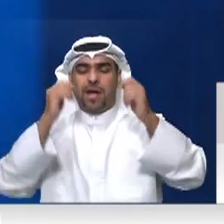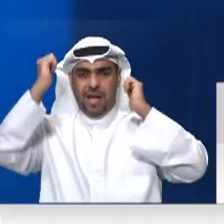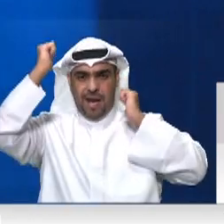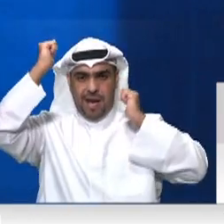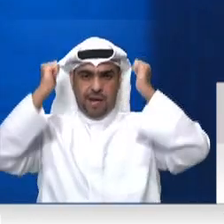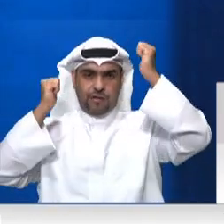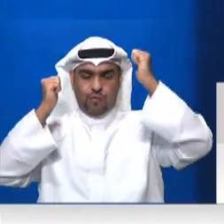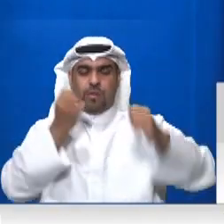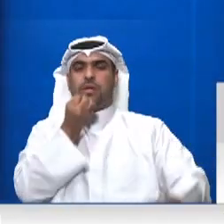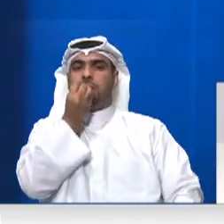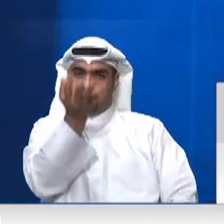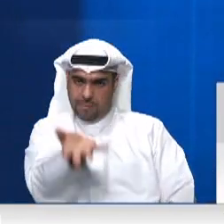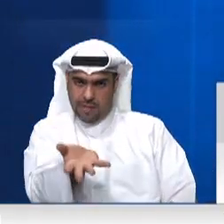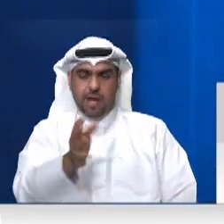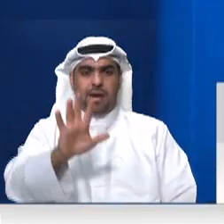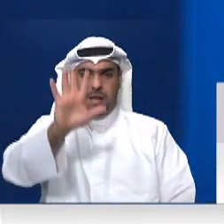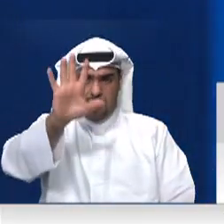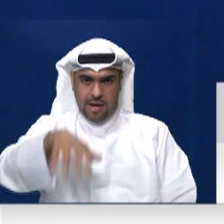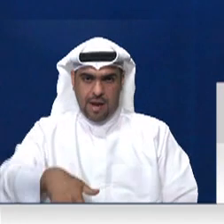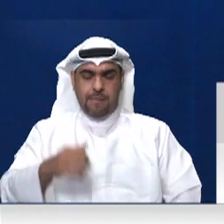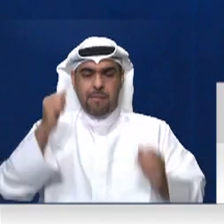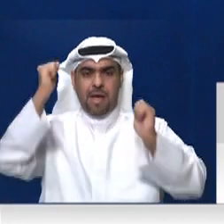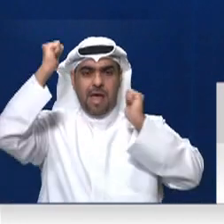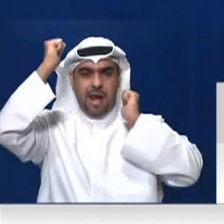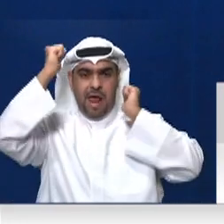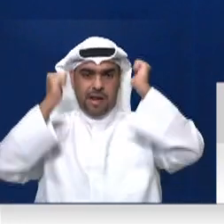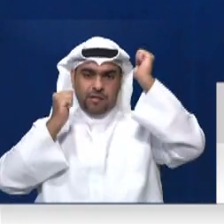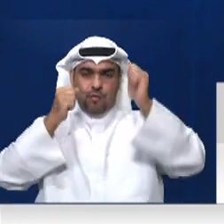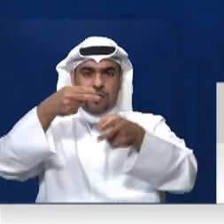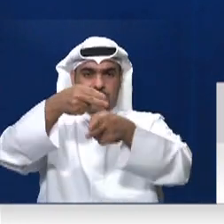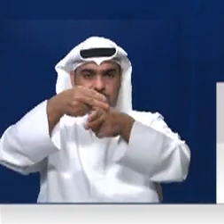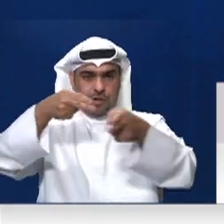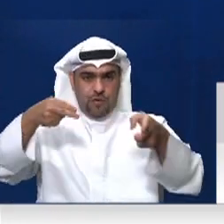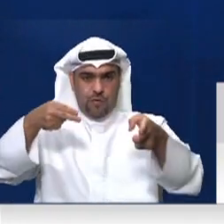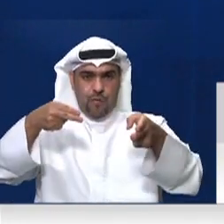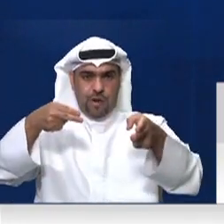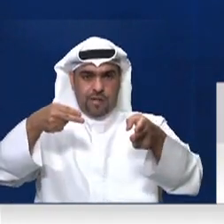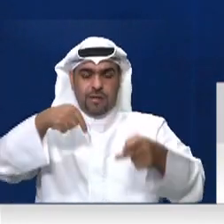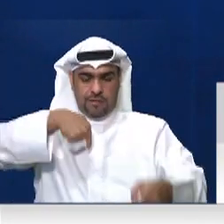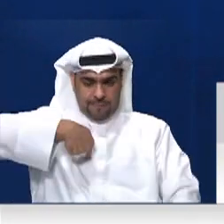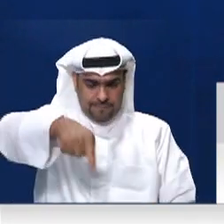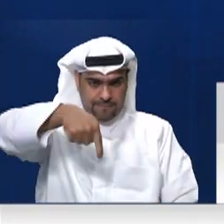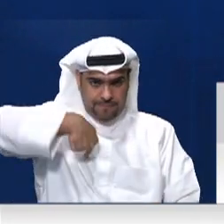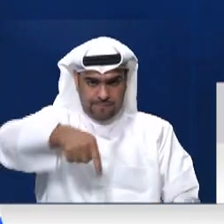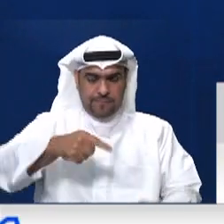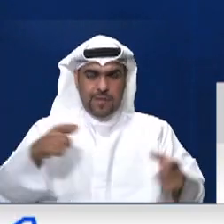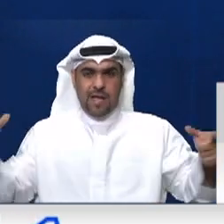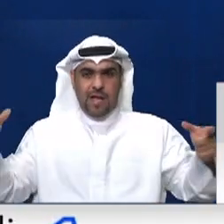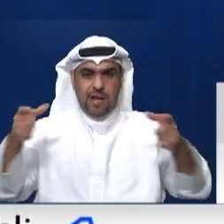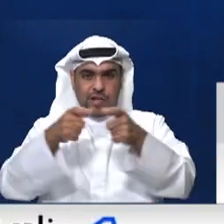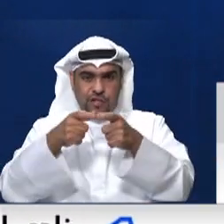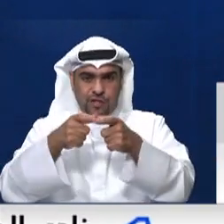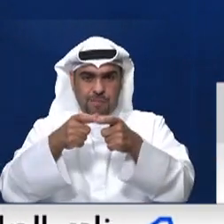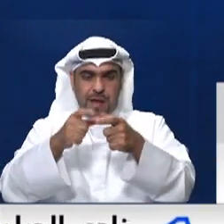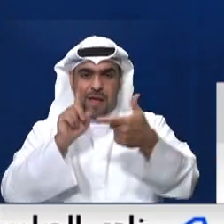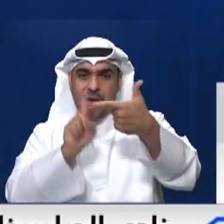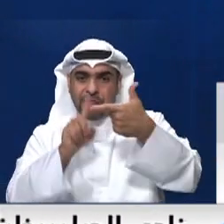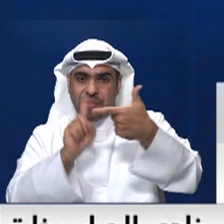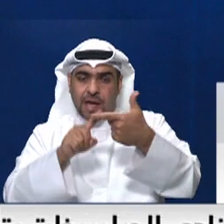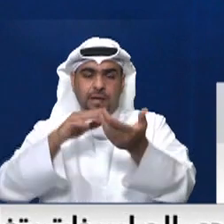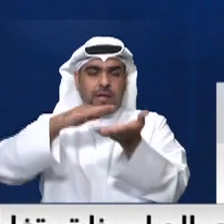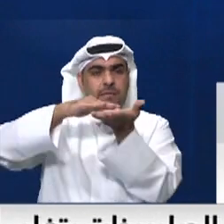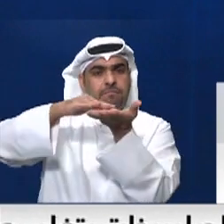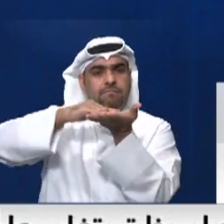المؤتمر على استضافة الحرس الوطني الكويتي لمؤتمر القوى البشرية للدول أعضاء الاتحاد،